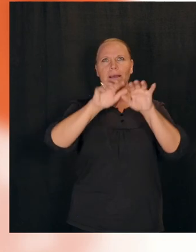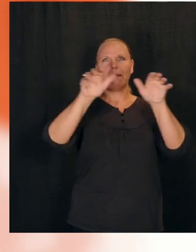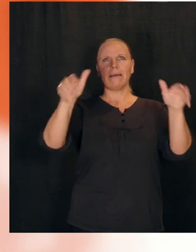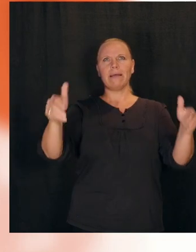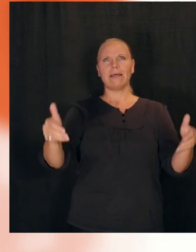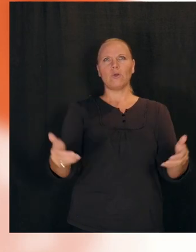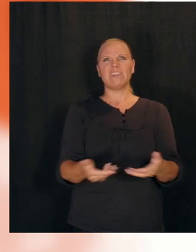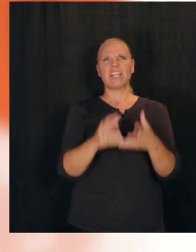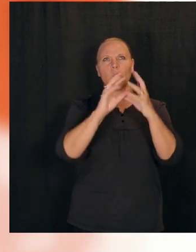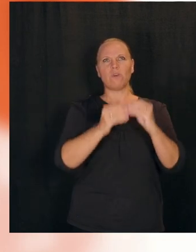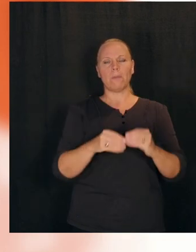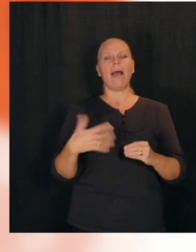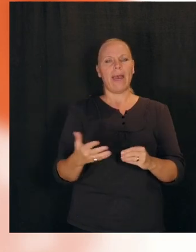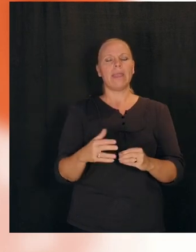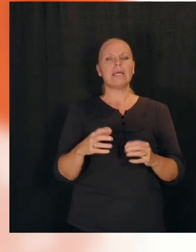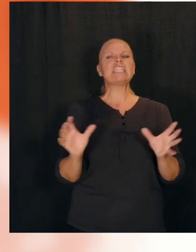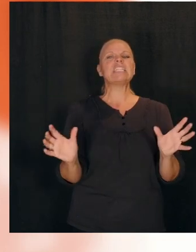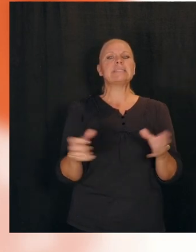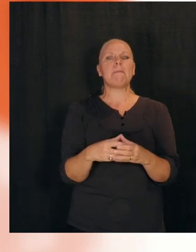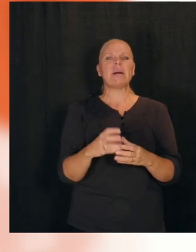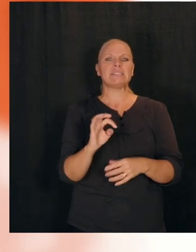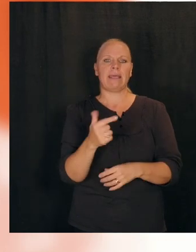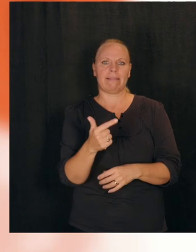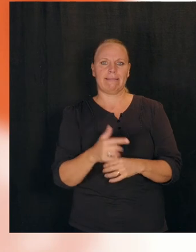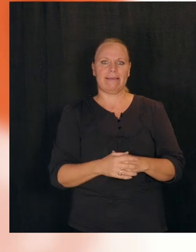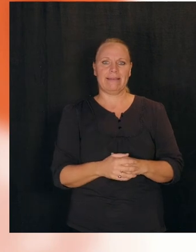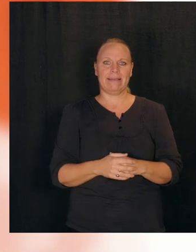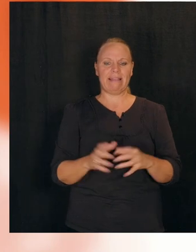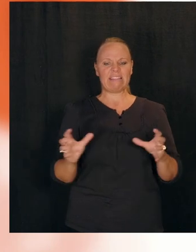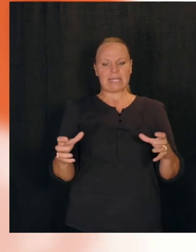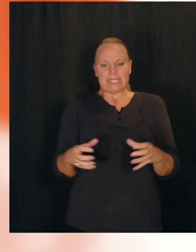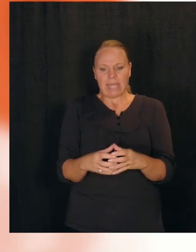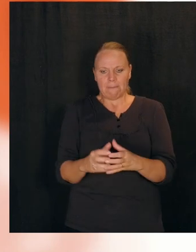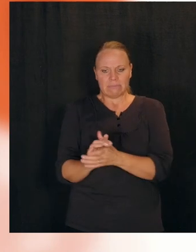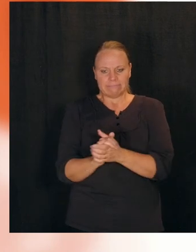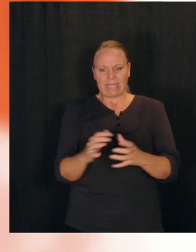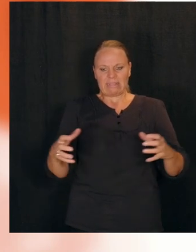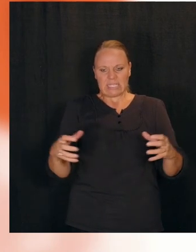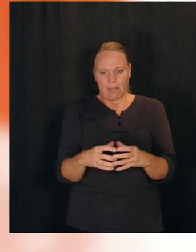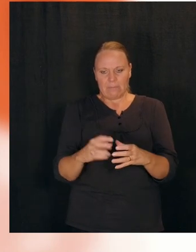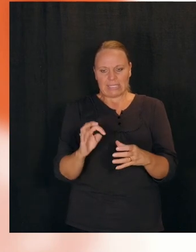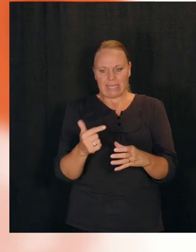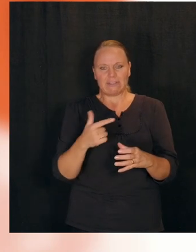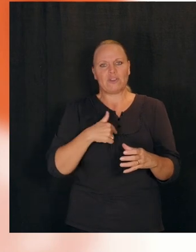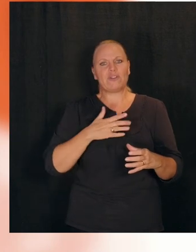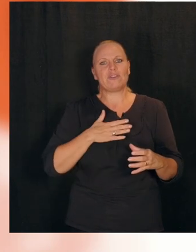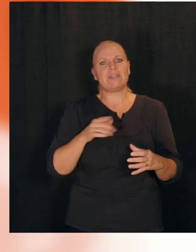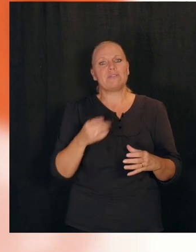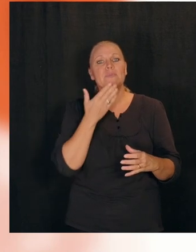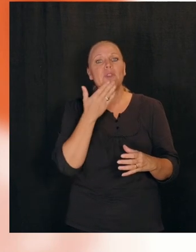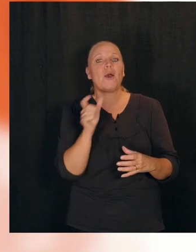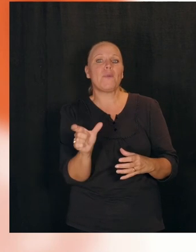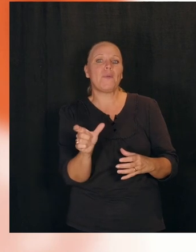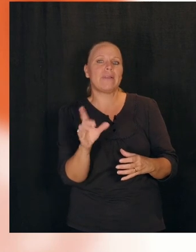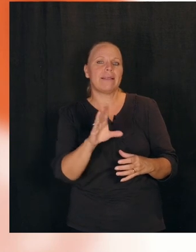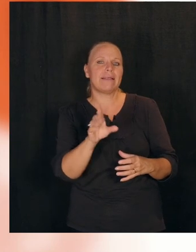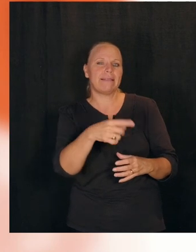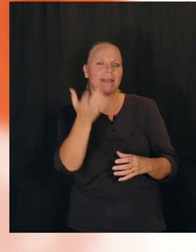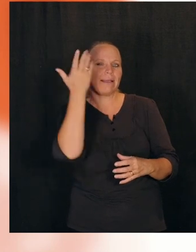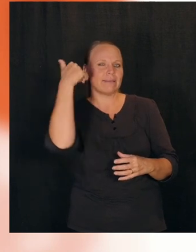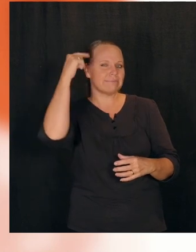Tillsammanshet. Och det kanske är ett ord att ta med sig inför den fortsatta dagen, tänker jag. Jättefint